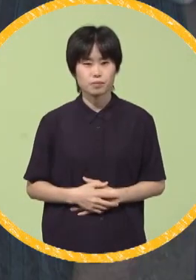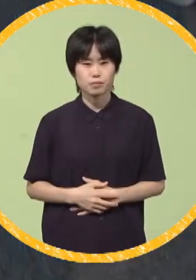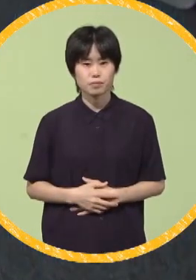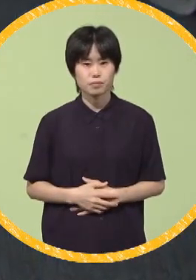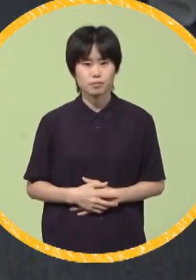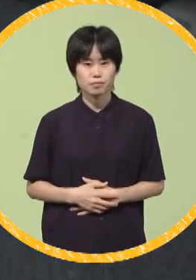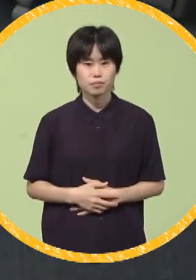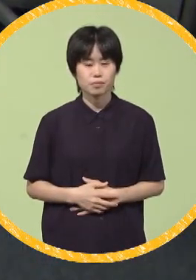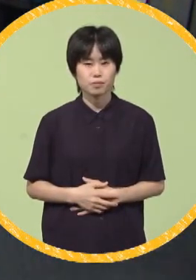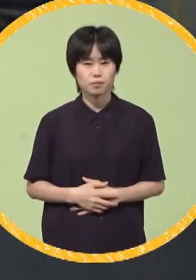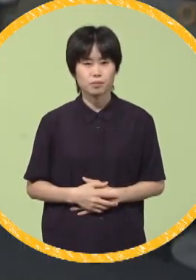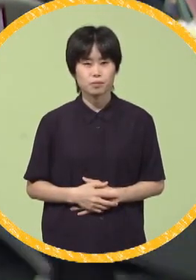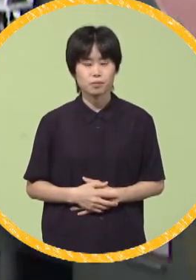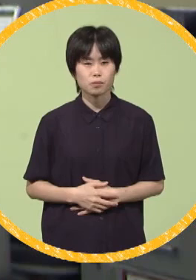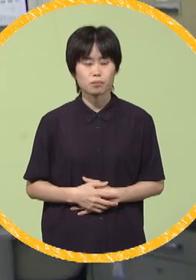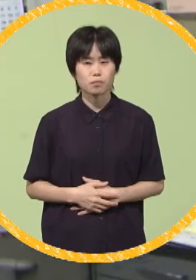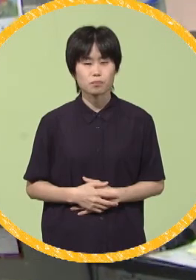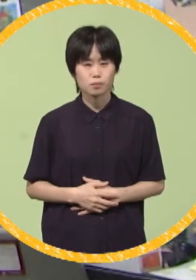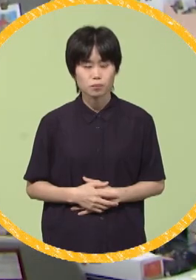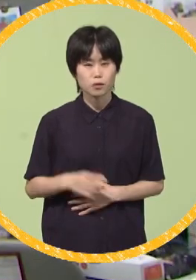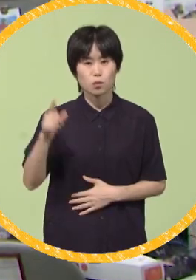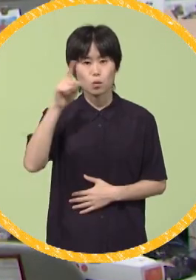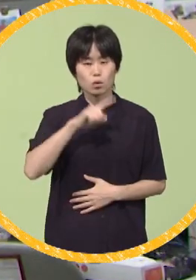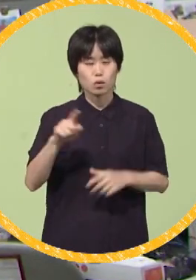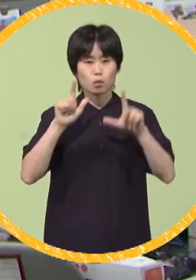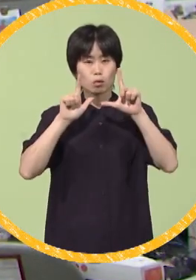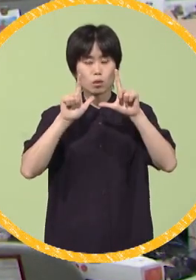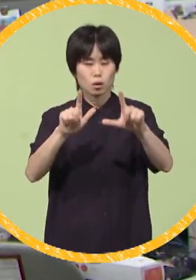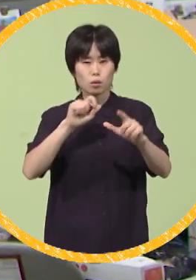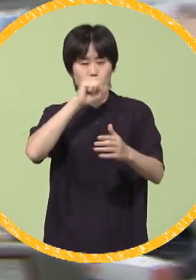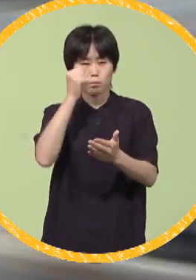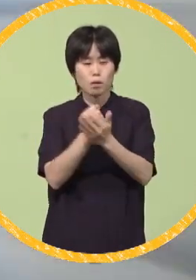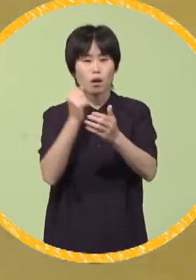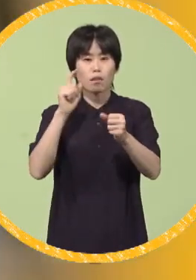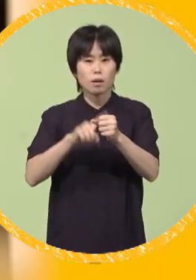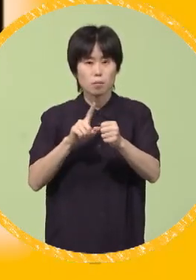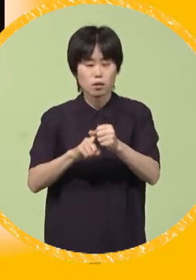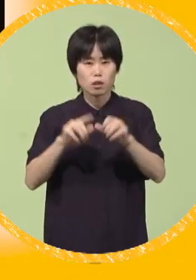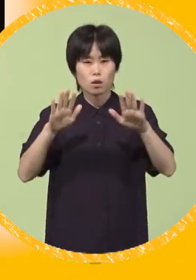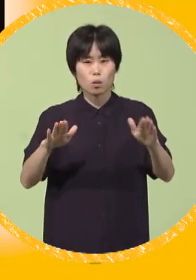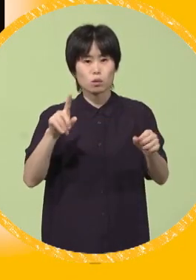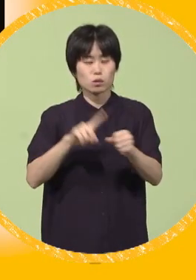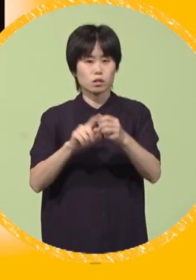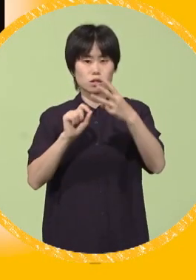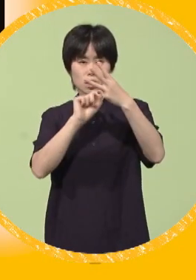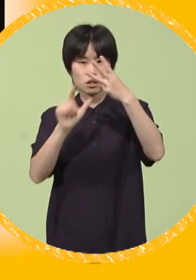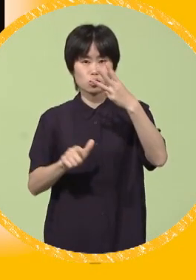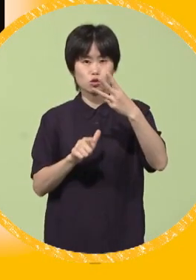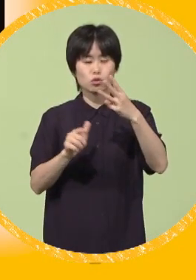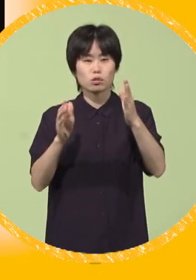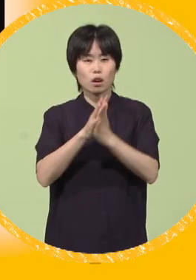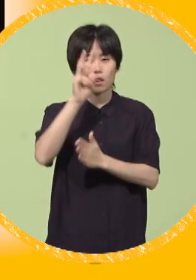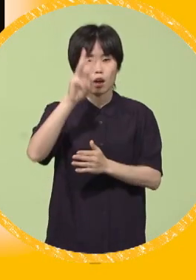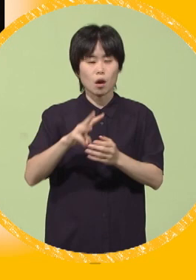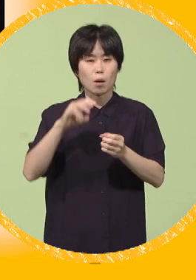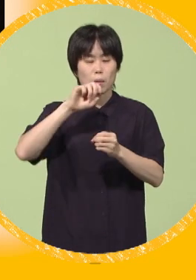さらにこの神奈川プラゴミゼロ宣言を実現するため、今年3月神奈川ペットボトルモデル事業